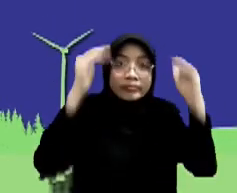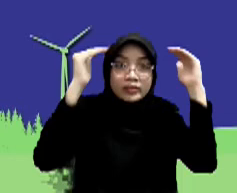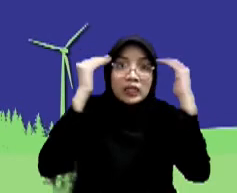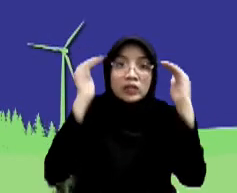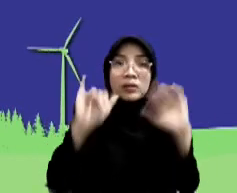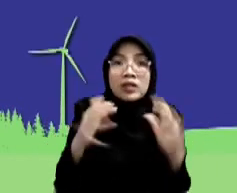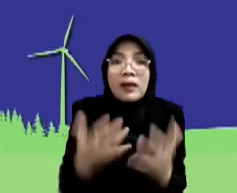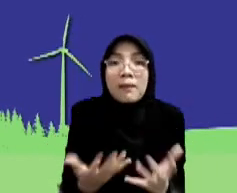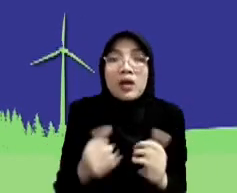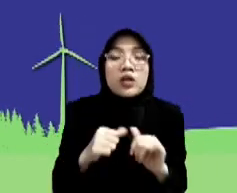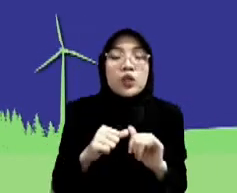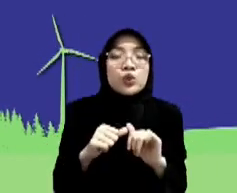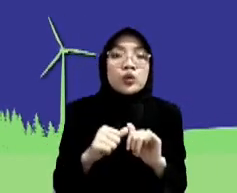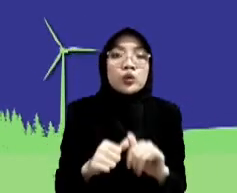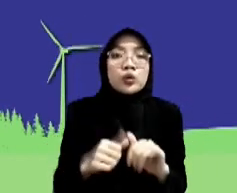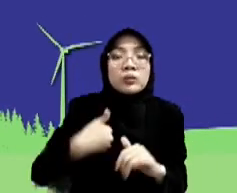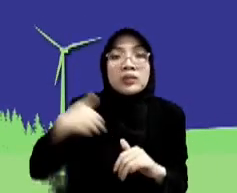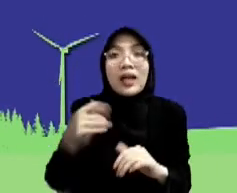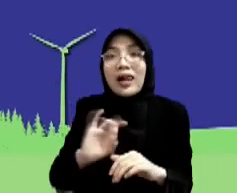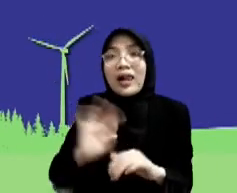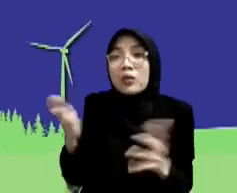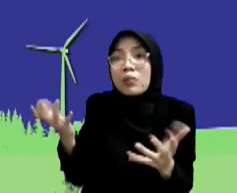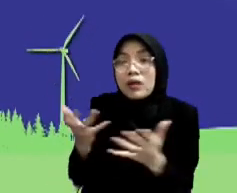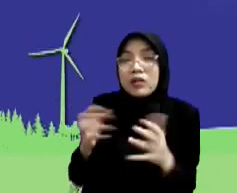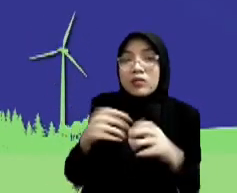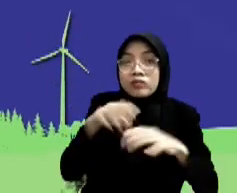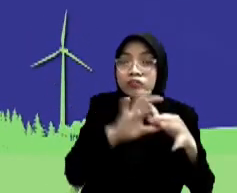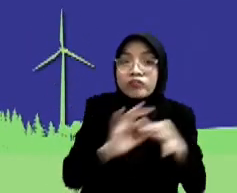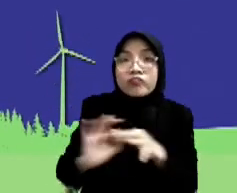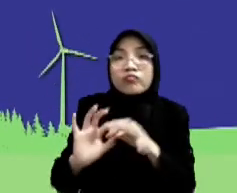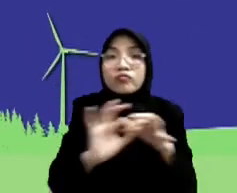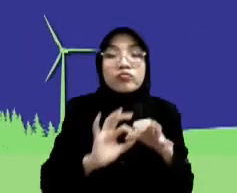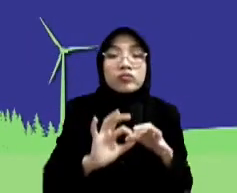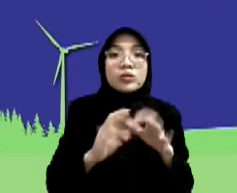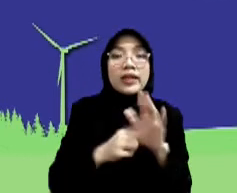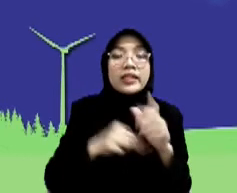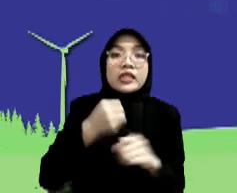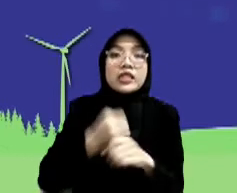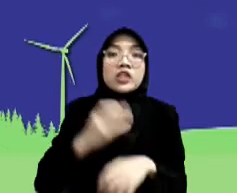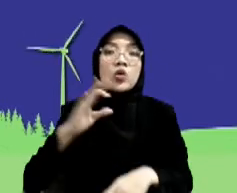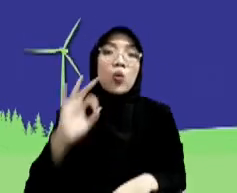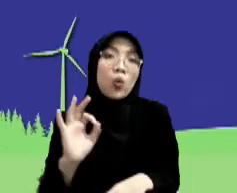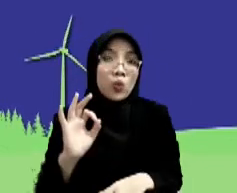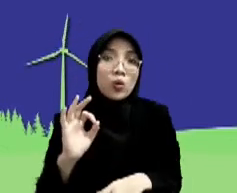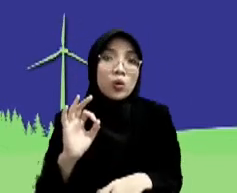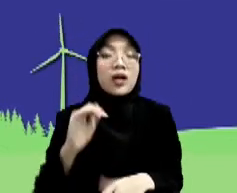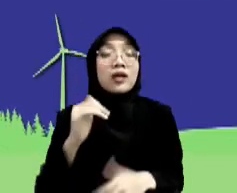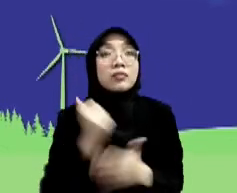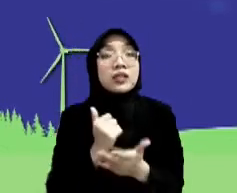sama eh stakeholder lain yang berkolaborasi seperti ngo juga gitu nah kira-kira